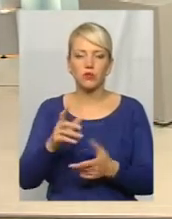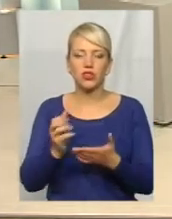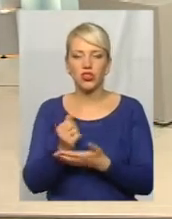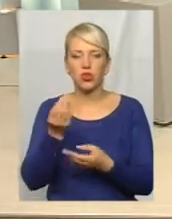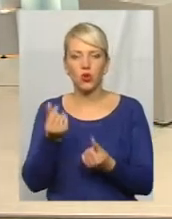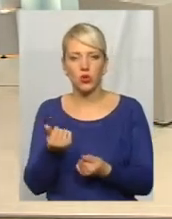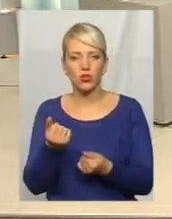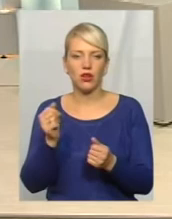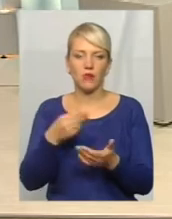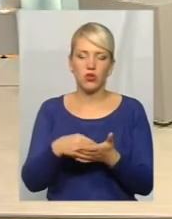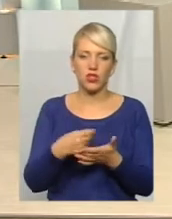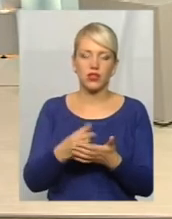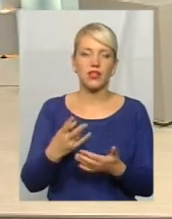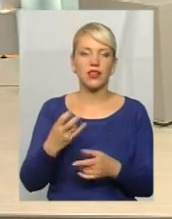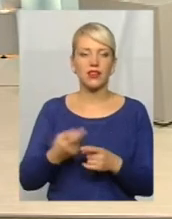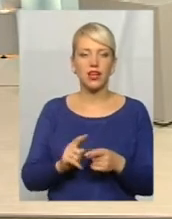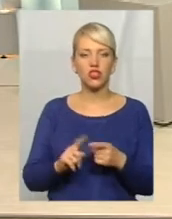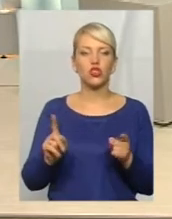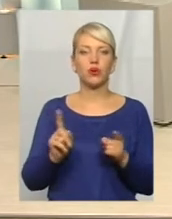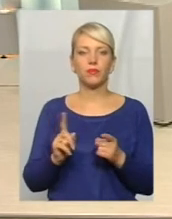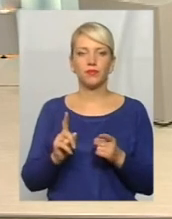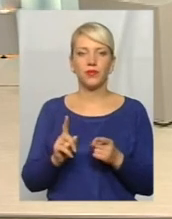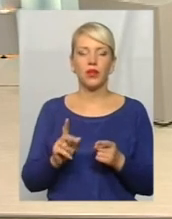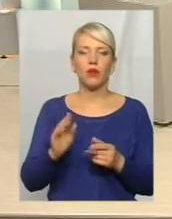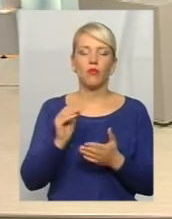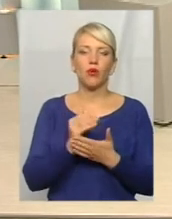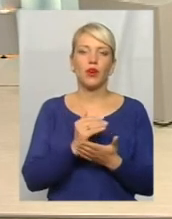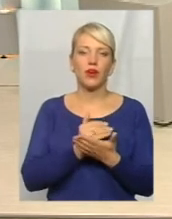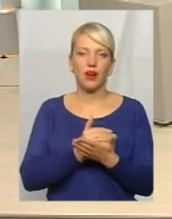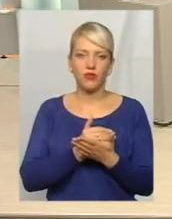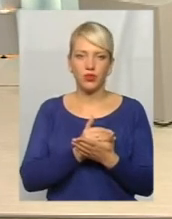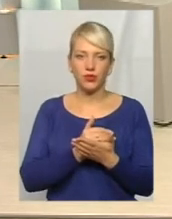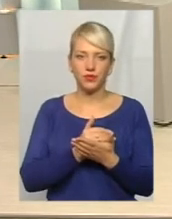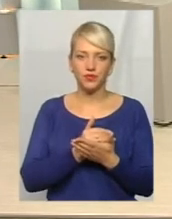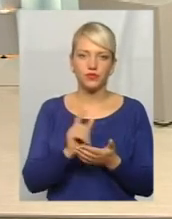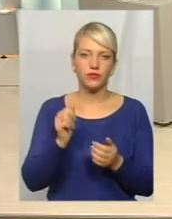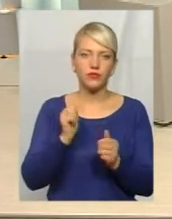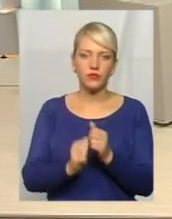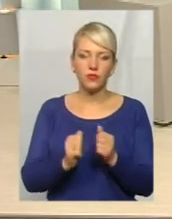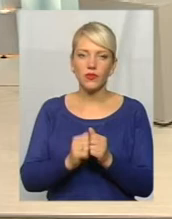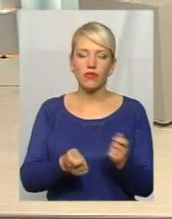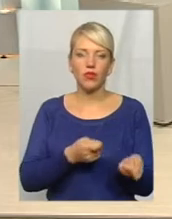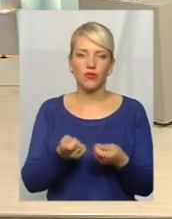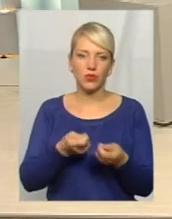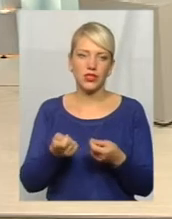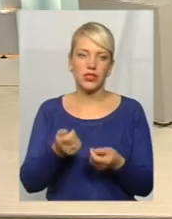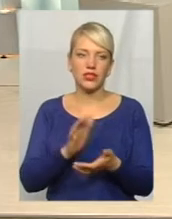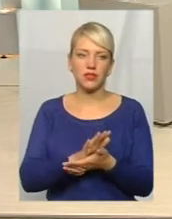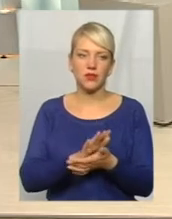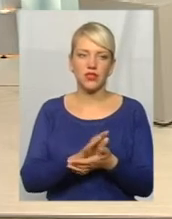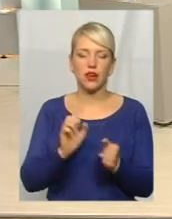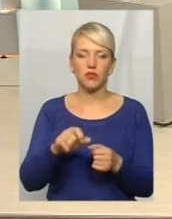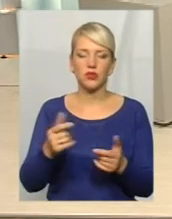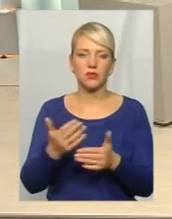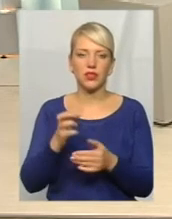гроші, можливо, в бюджеті на те, щоб ту графіковість якось чи щоденно вивозило сміття, чи, можливо, по-іншому якимось